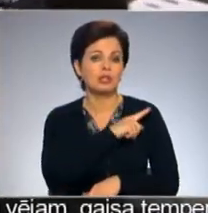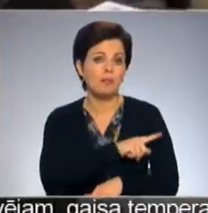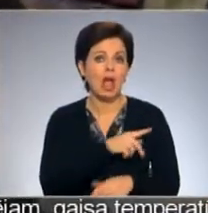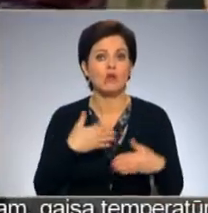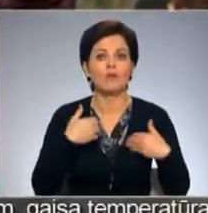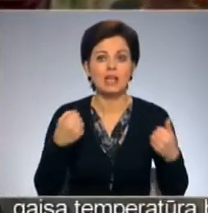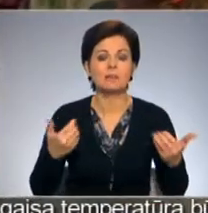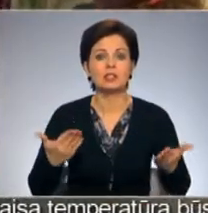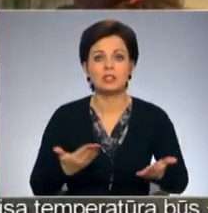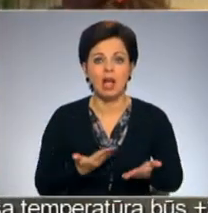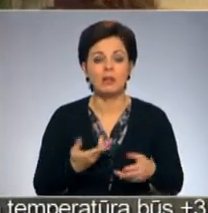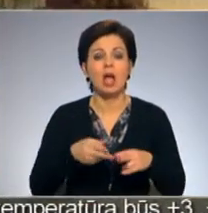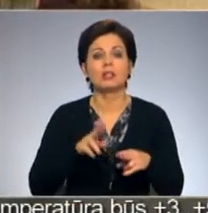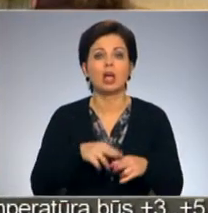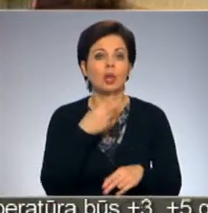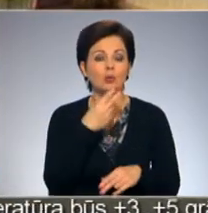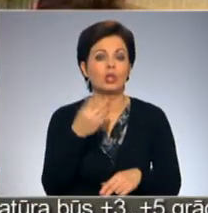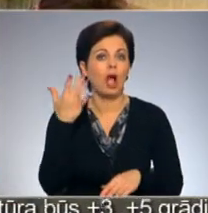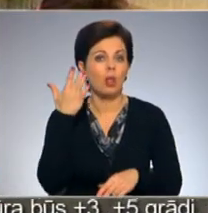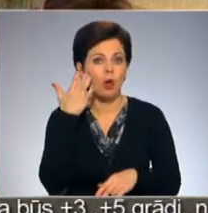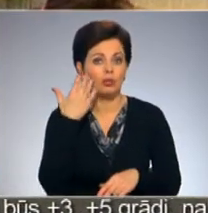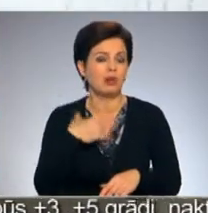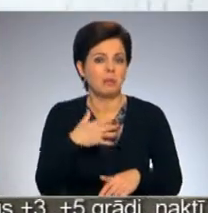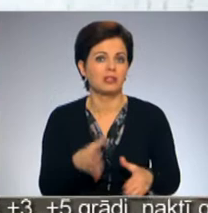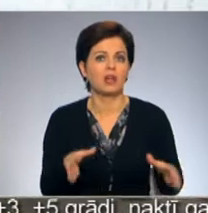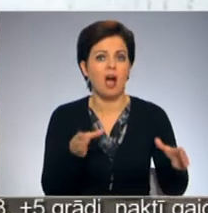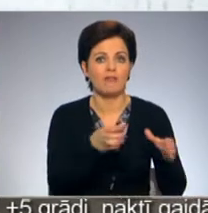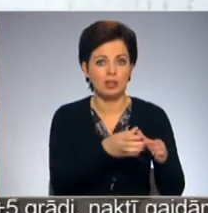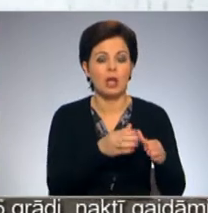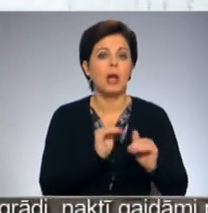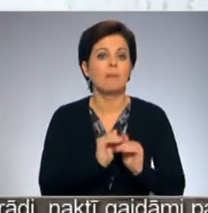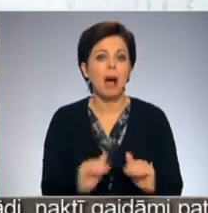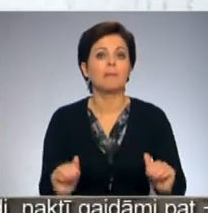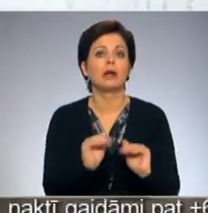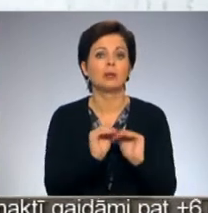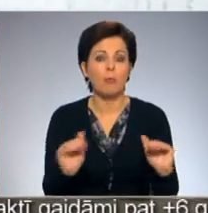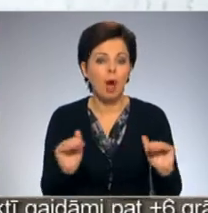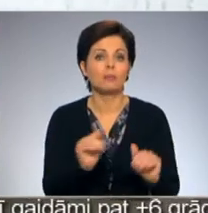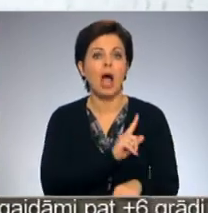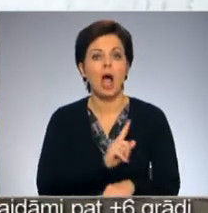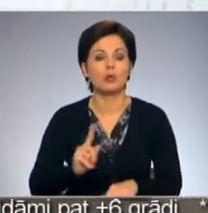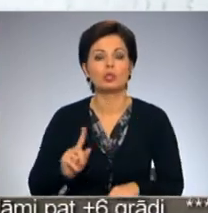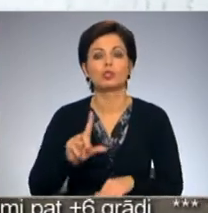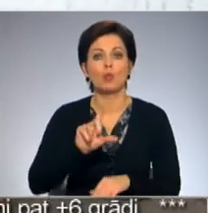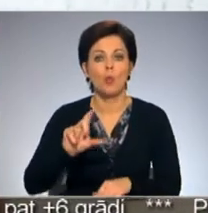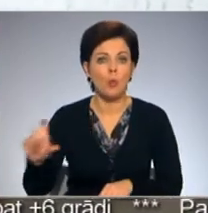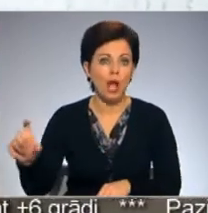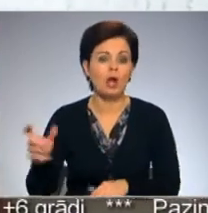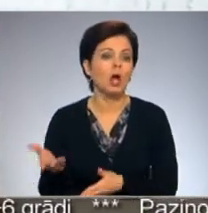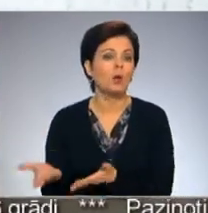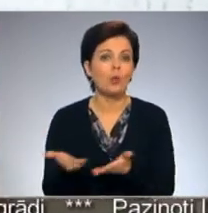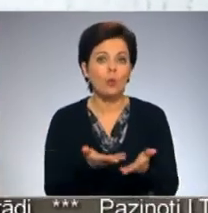un arī sadzīvi. Tādēļ te uzskat, ka nav loģiska šāda apvienošana. Mēs pamatos esam arodskola,